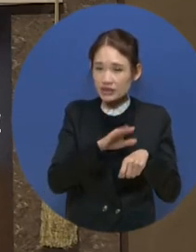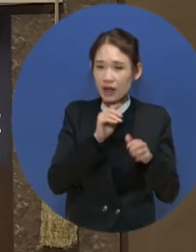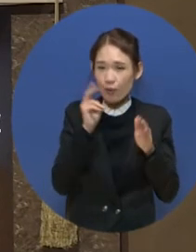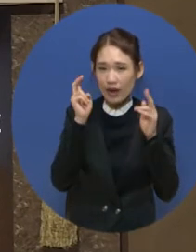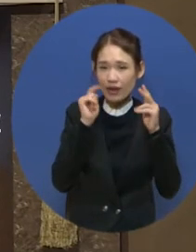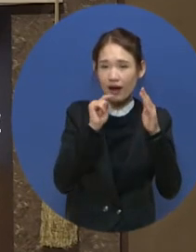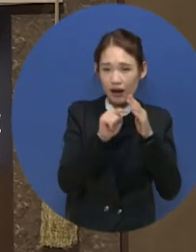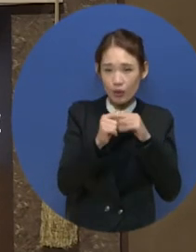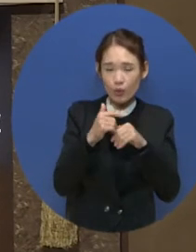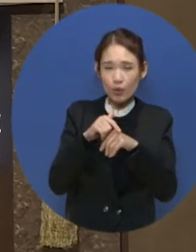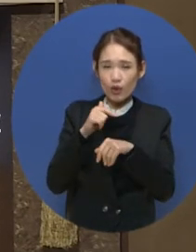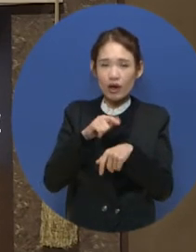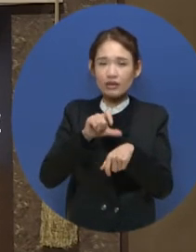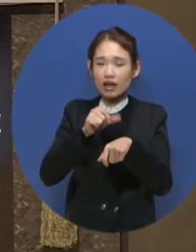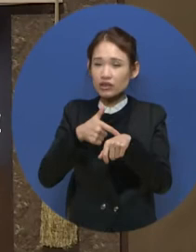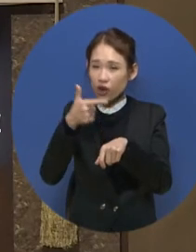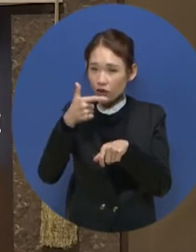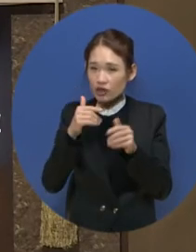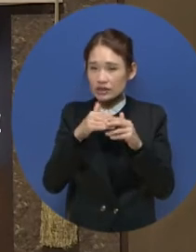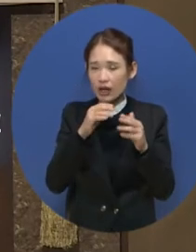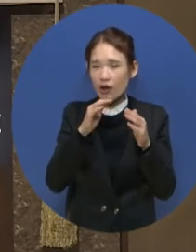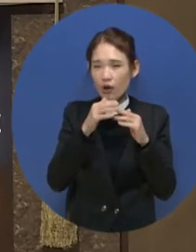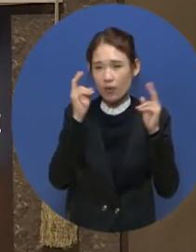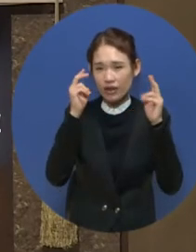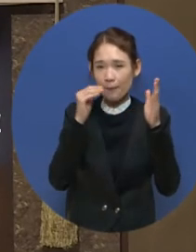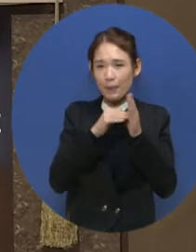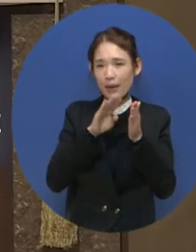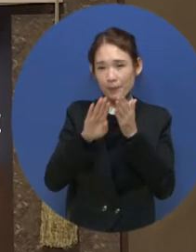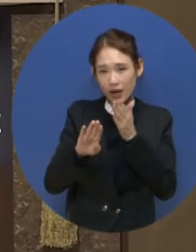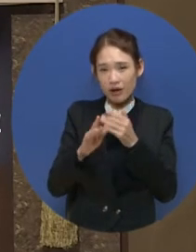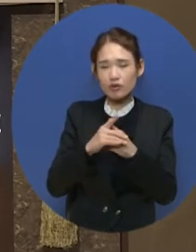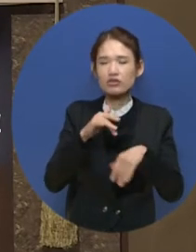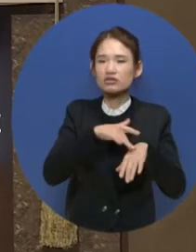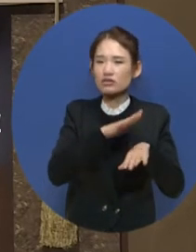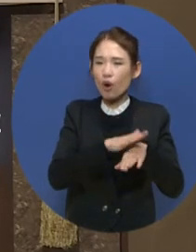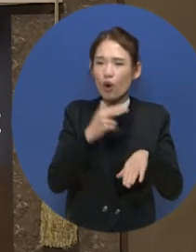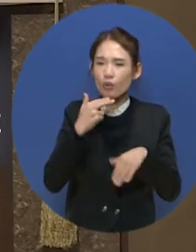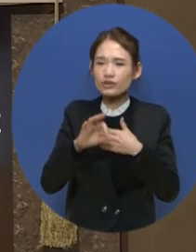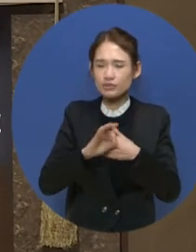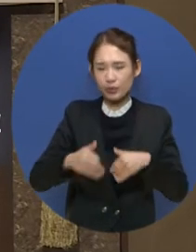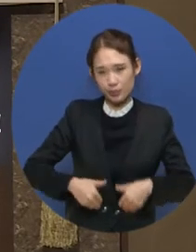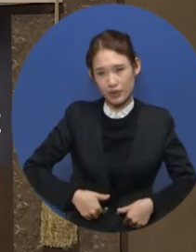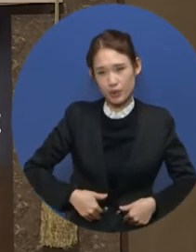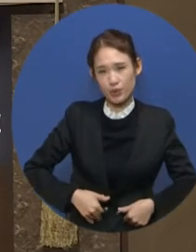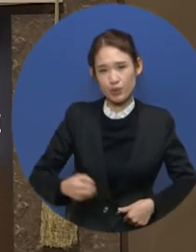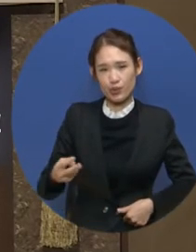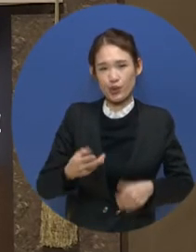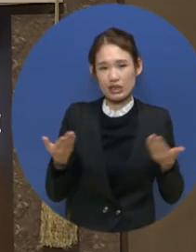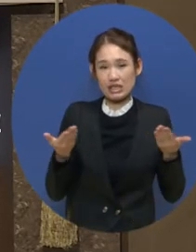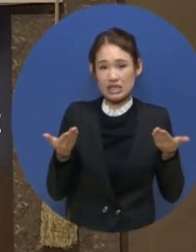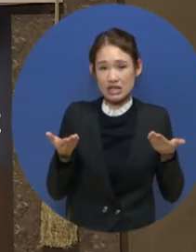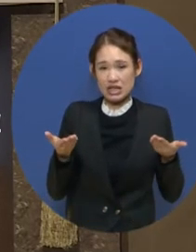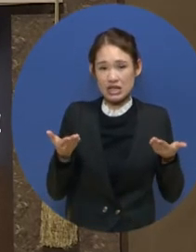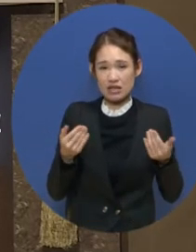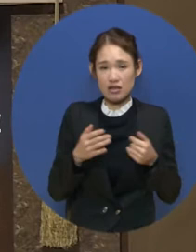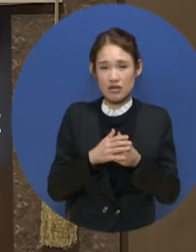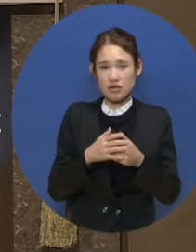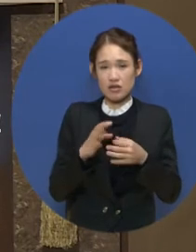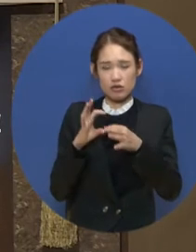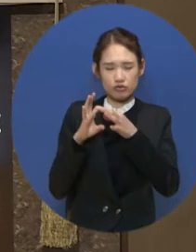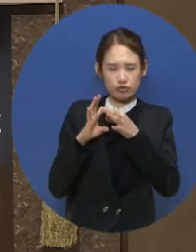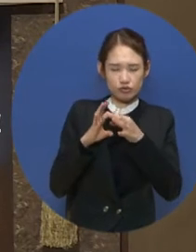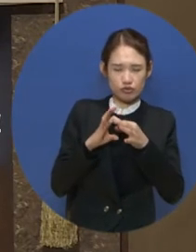하는 것도 어떻게 보면 습관이 안 돼 있을 때는 이것두 필요한 거거든요 그리고 이제 작업으로 만큼 쯤 오래 유지하고